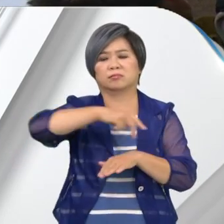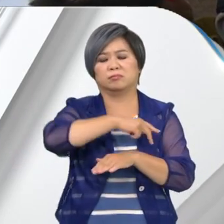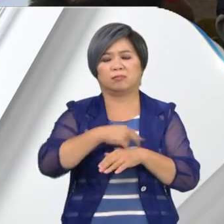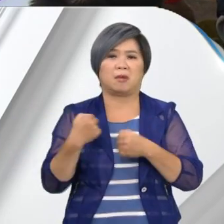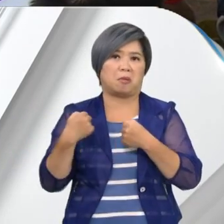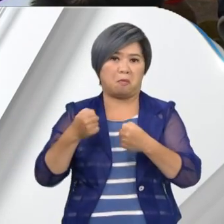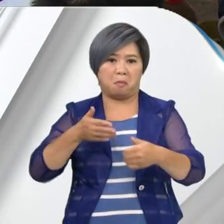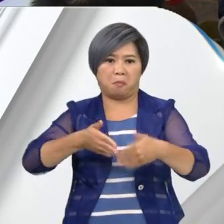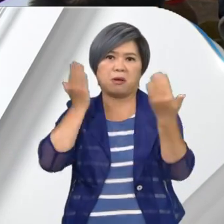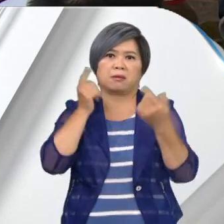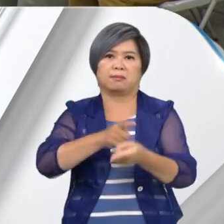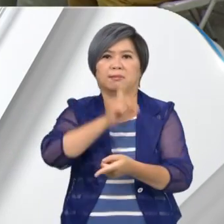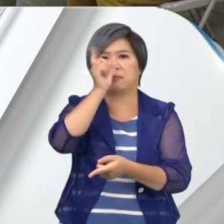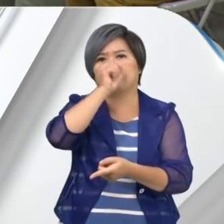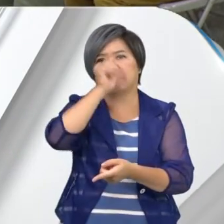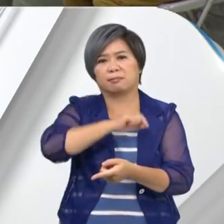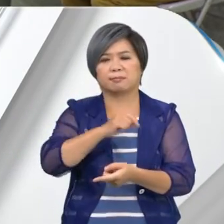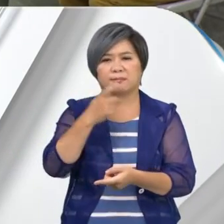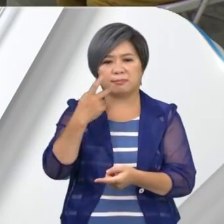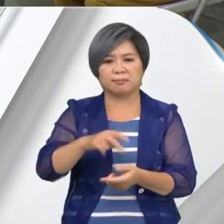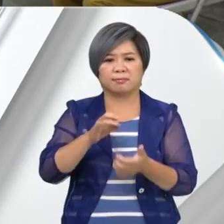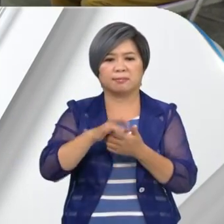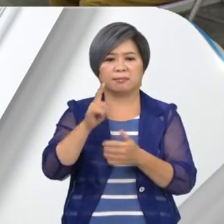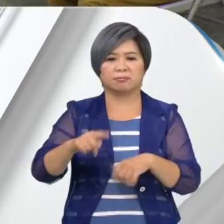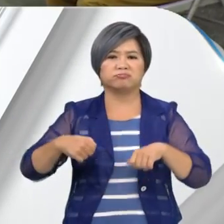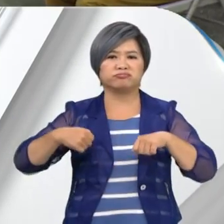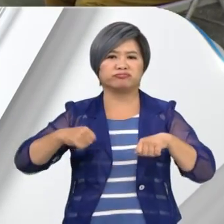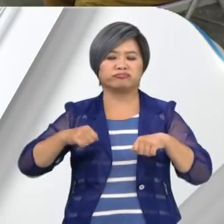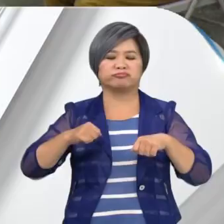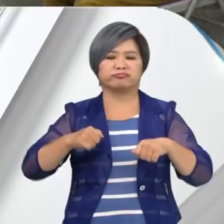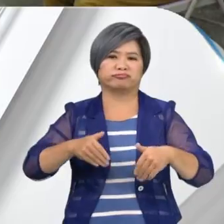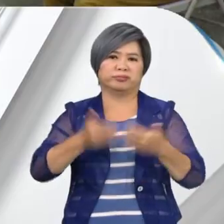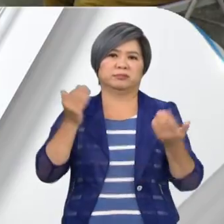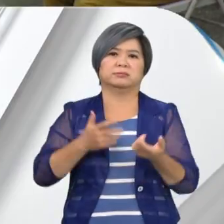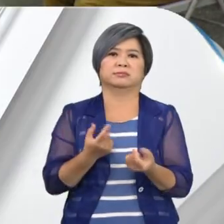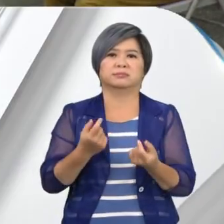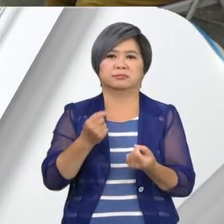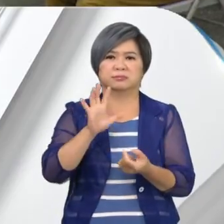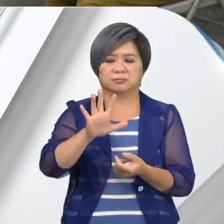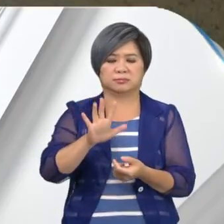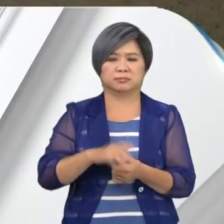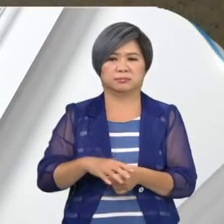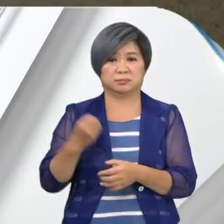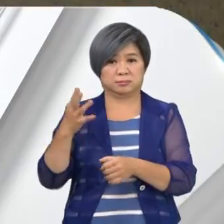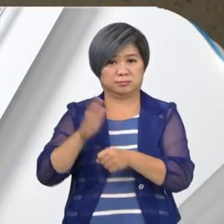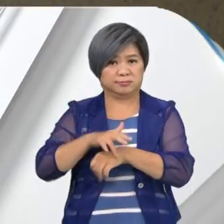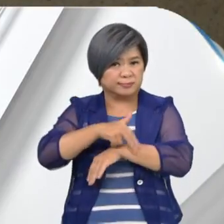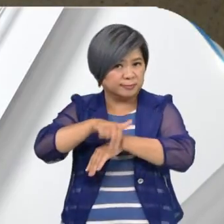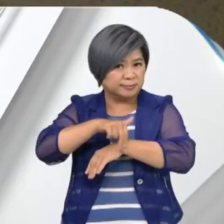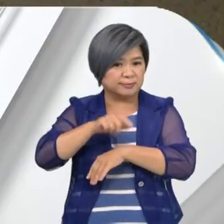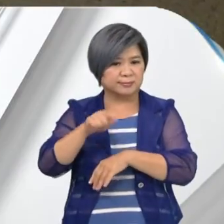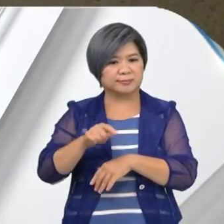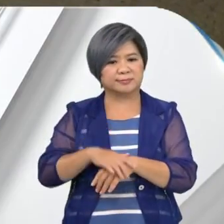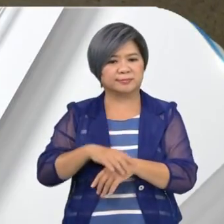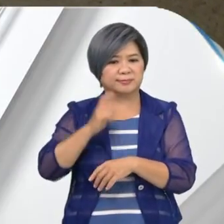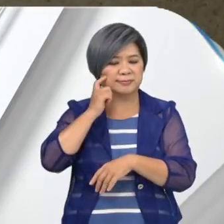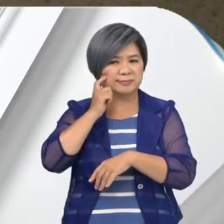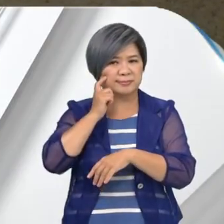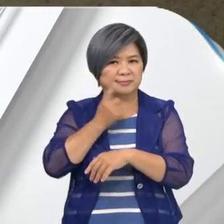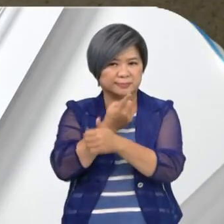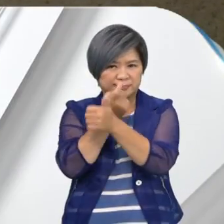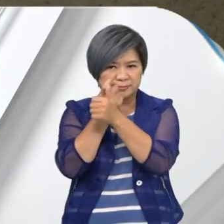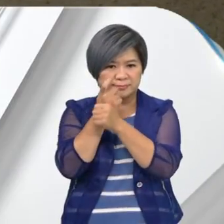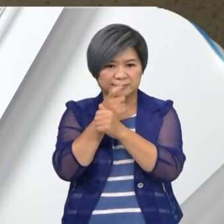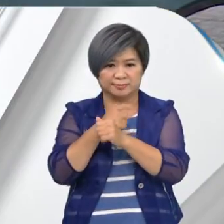用的情形最多。再过来系其眼睛同查被相处，所以新埔分局就设计个规定年下个标识